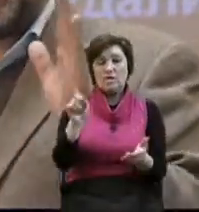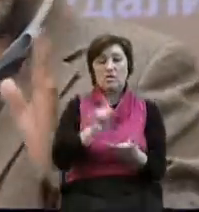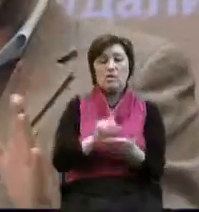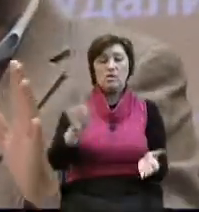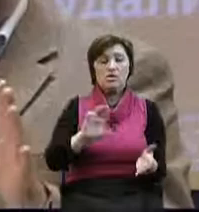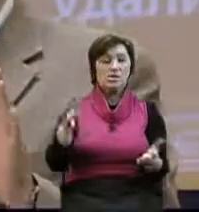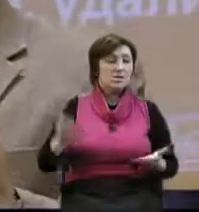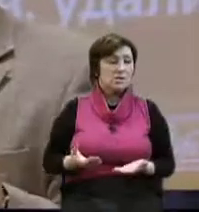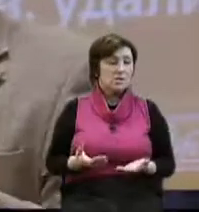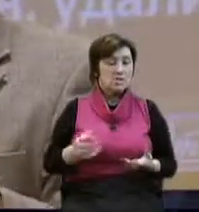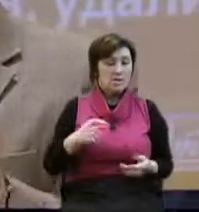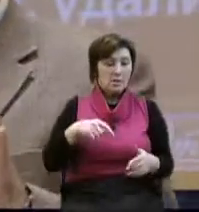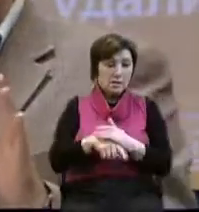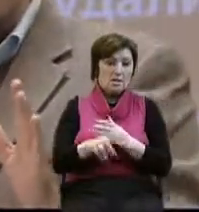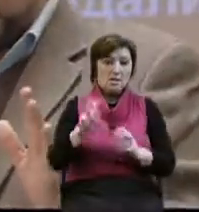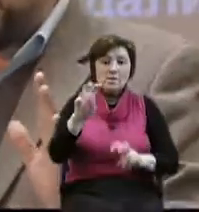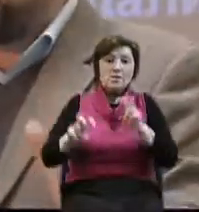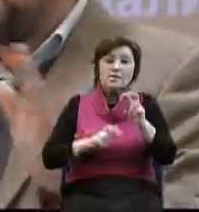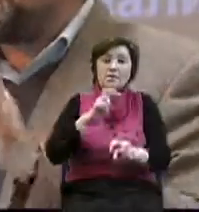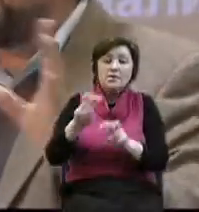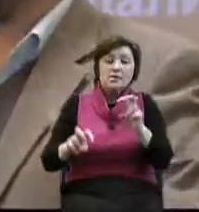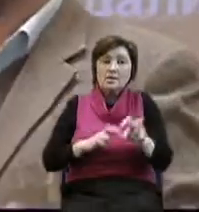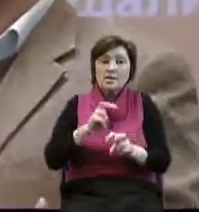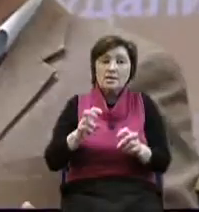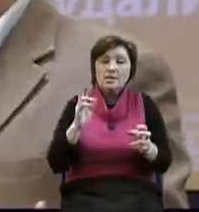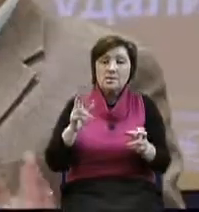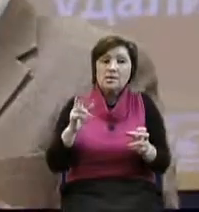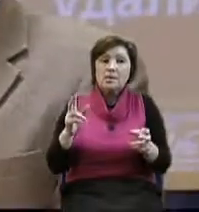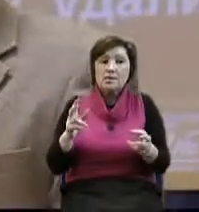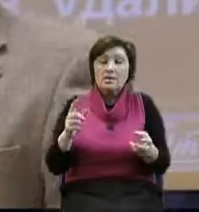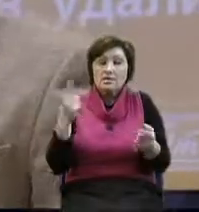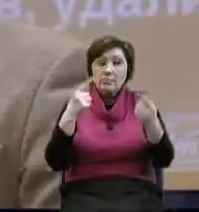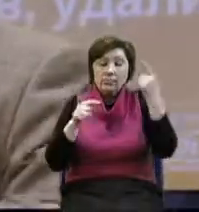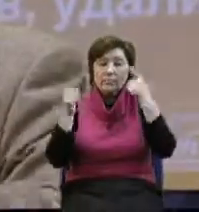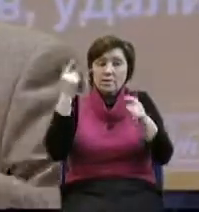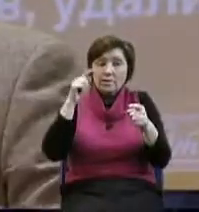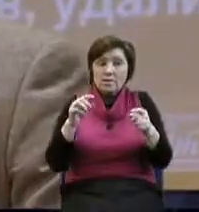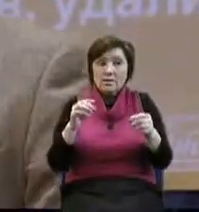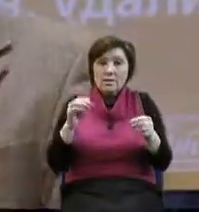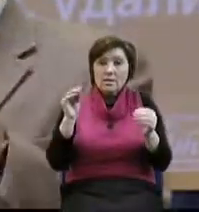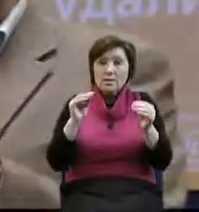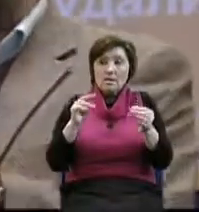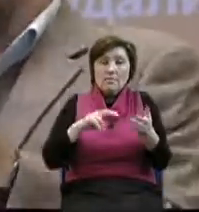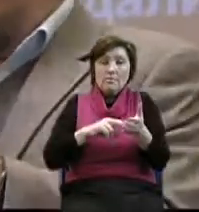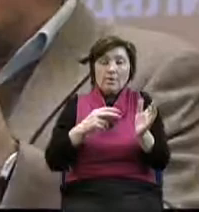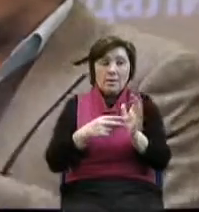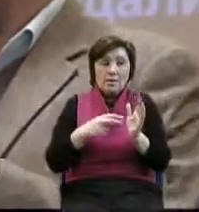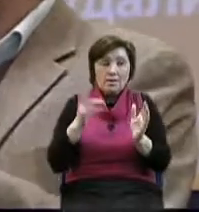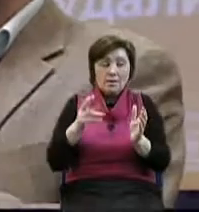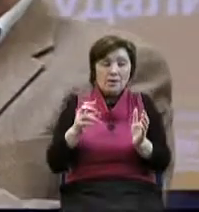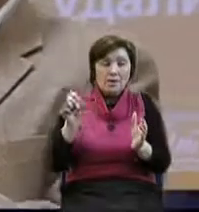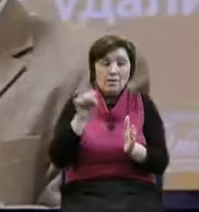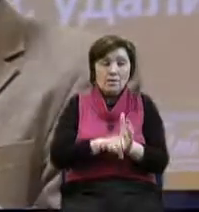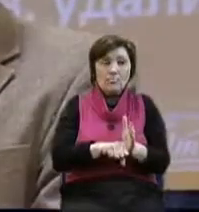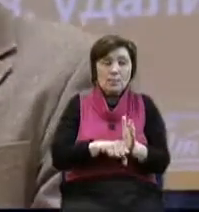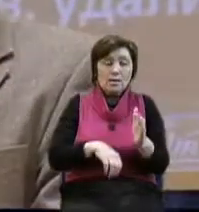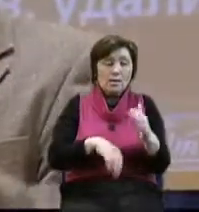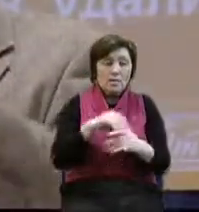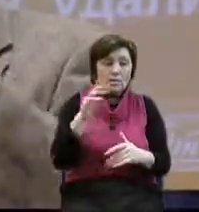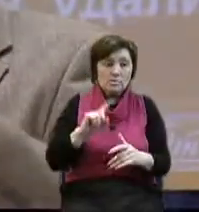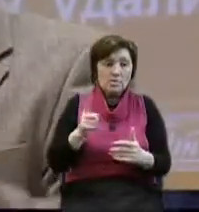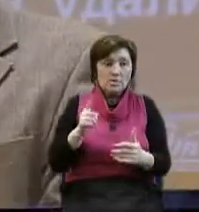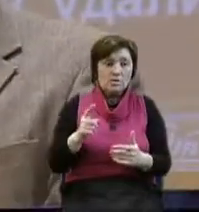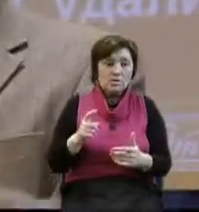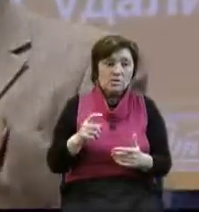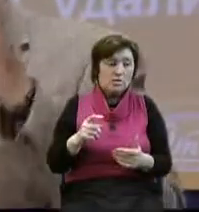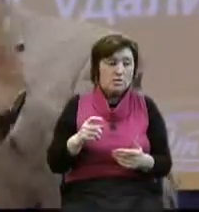они начали искать различного рода комбинации или составлять различные планы, как это лучше сделать, потому что все-таки